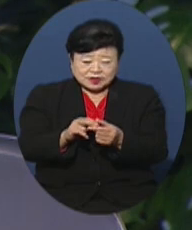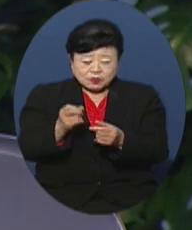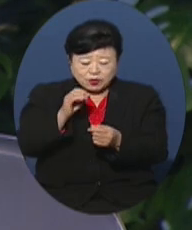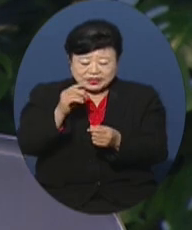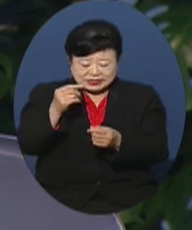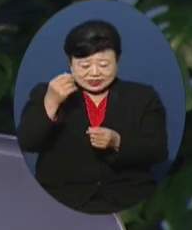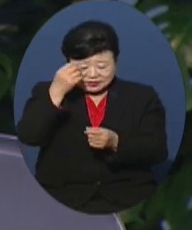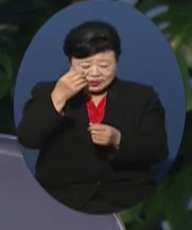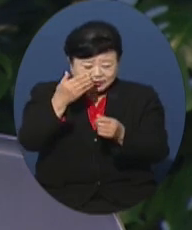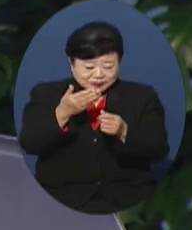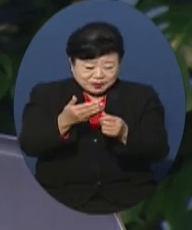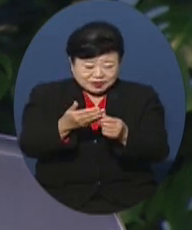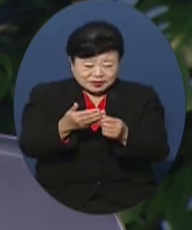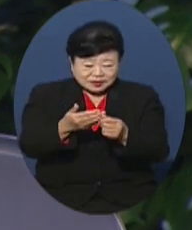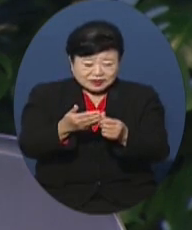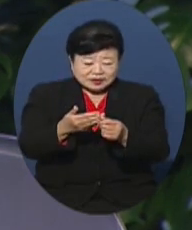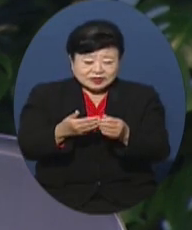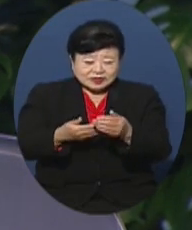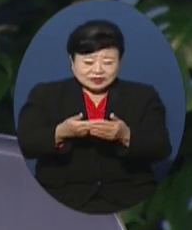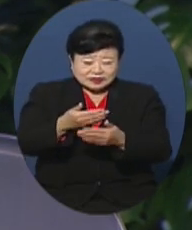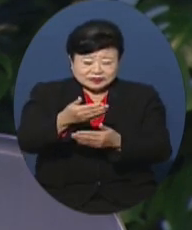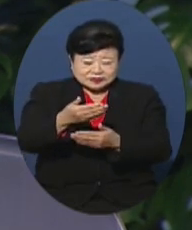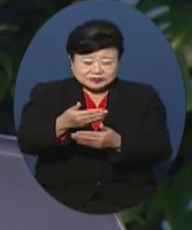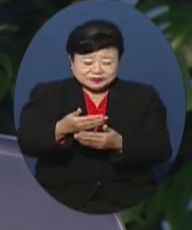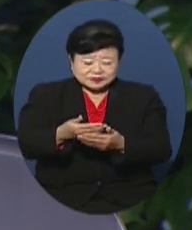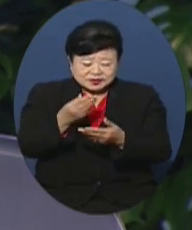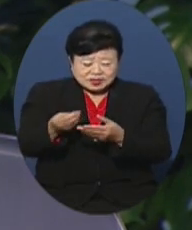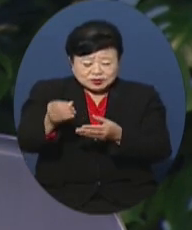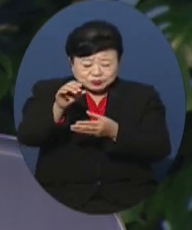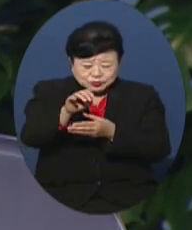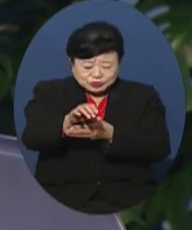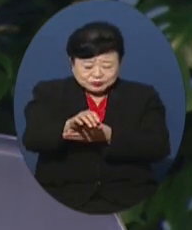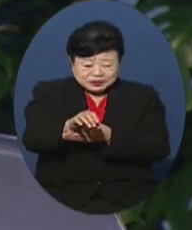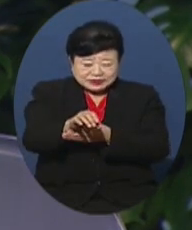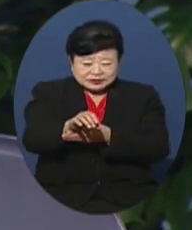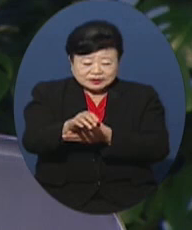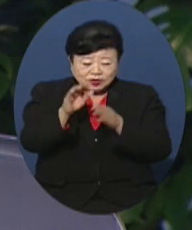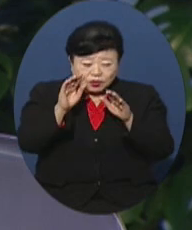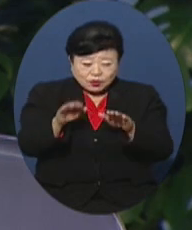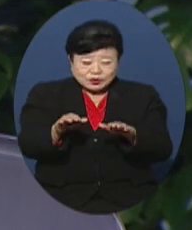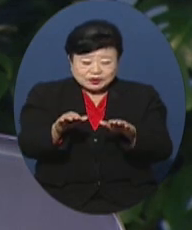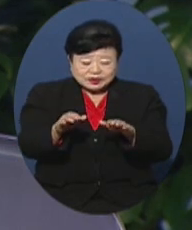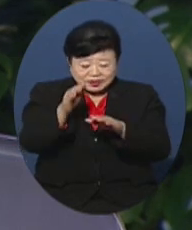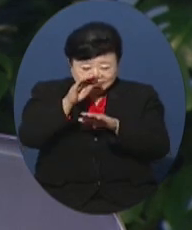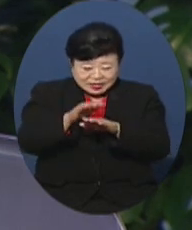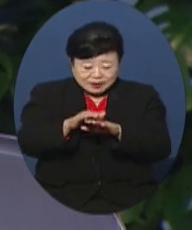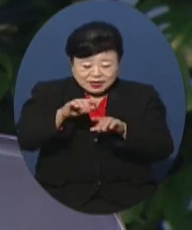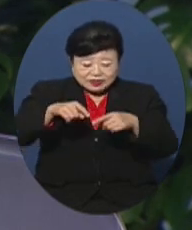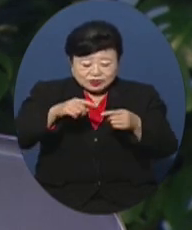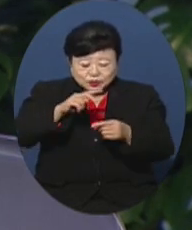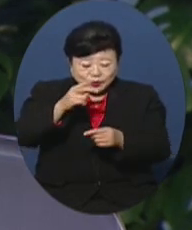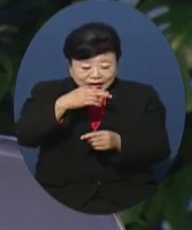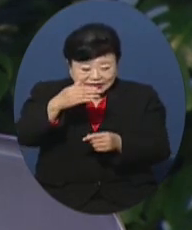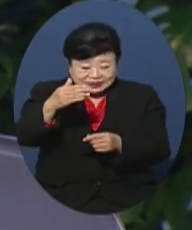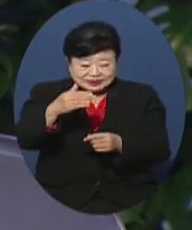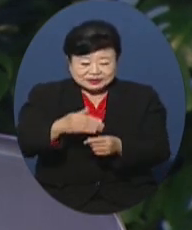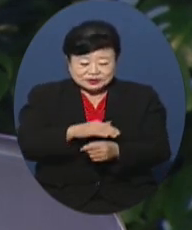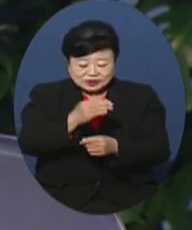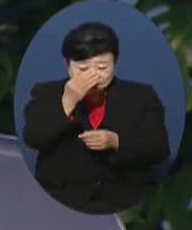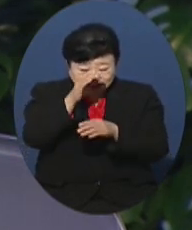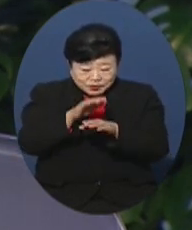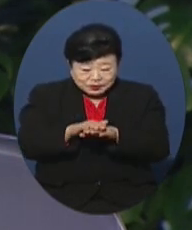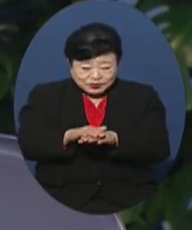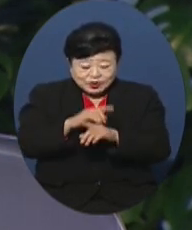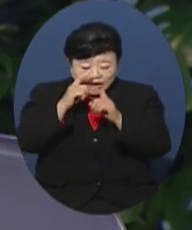보혜사 성령님의 기름 부으심이 오늘 예배를 드리고 돌아가는 우리